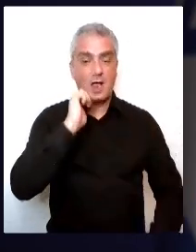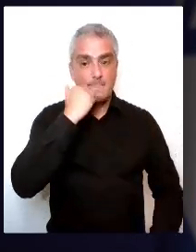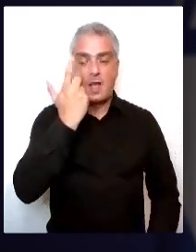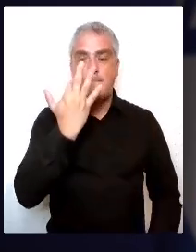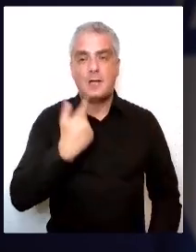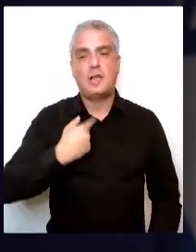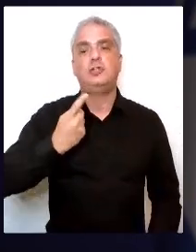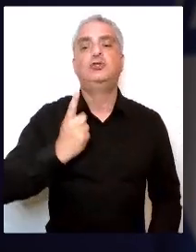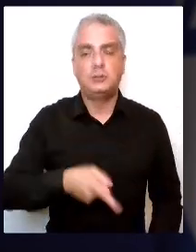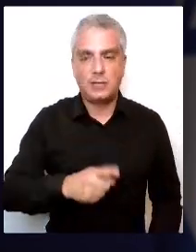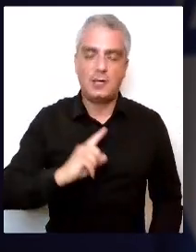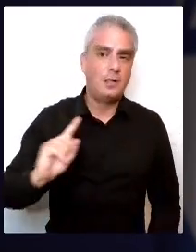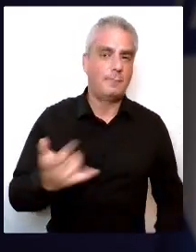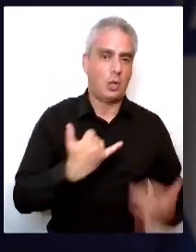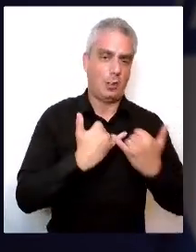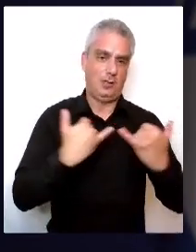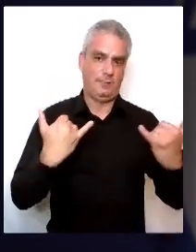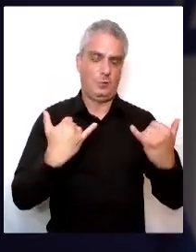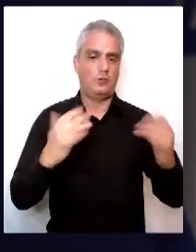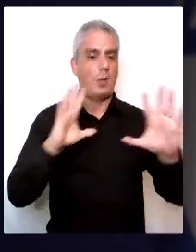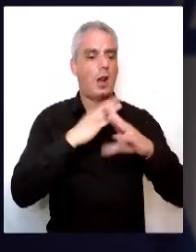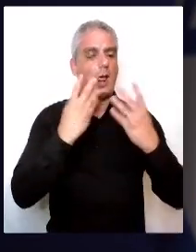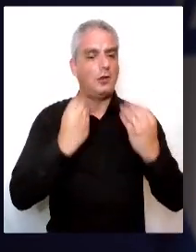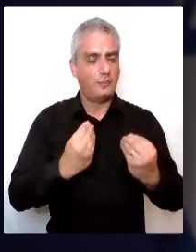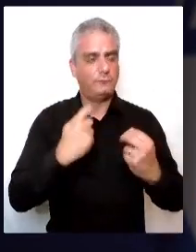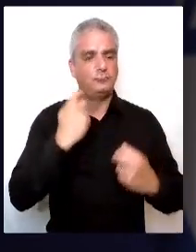שנדרש בכל התפתחות לילה טוב ושבת שלום y